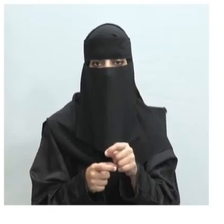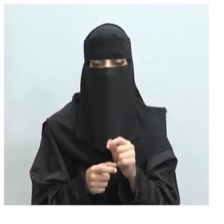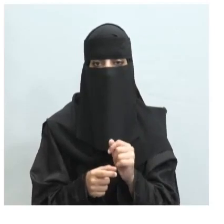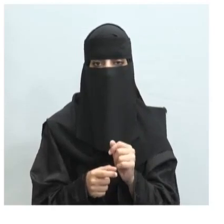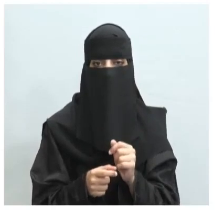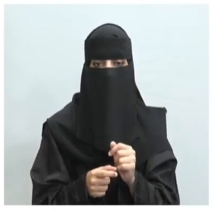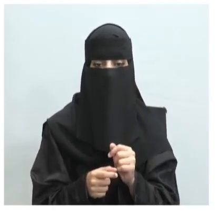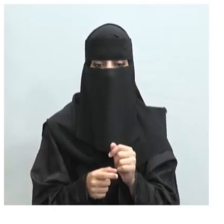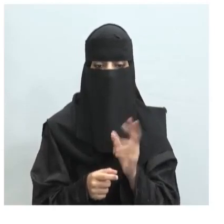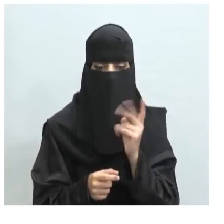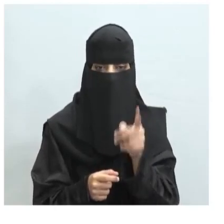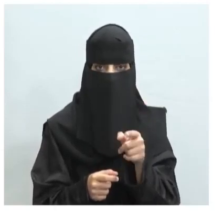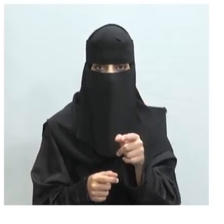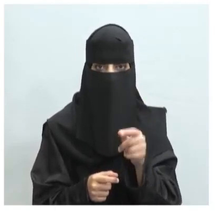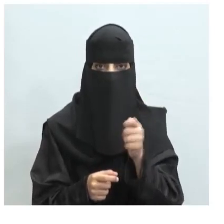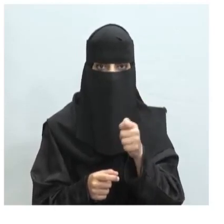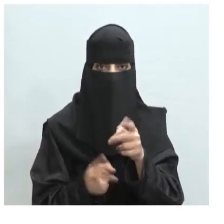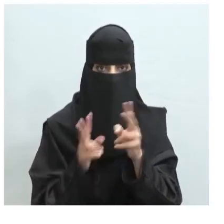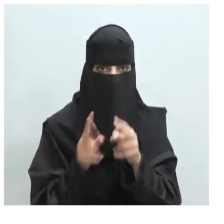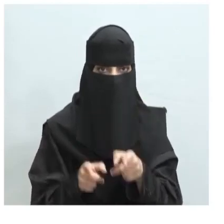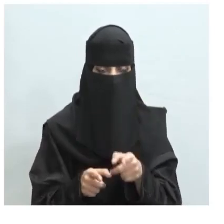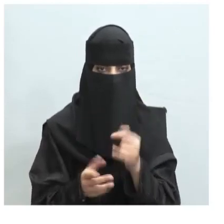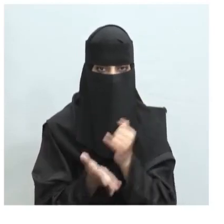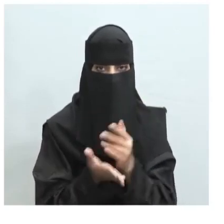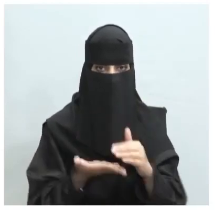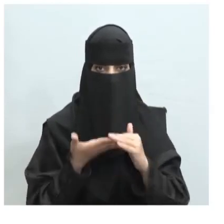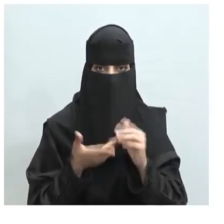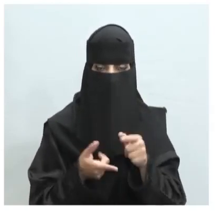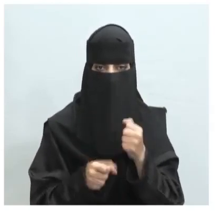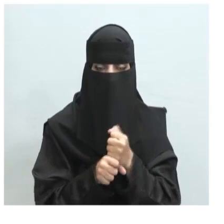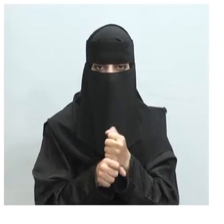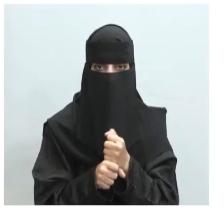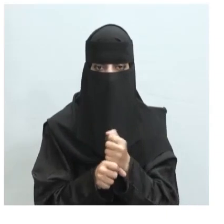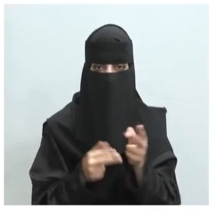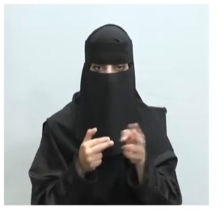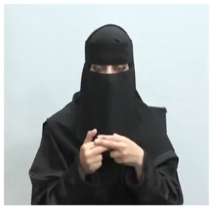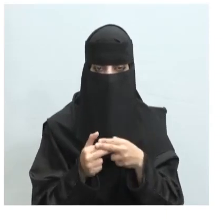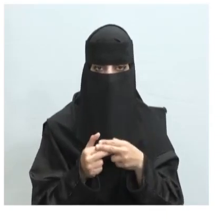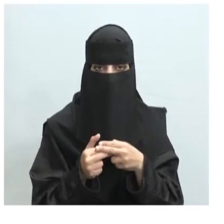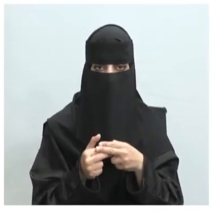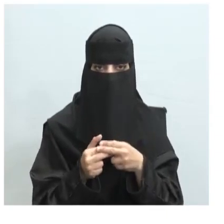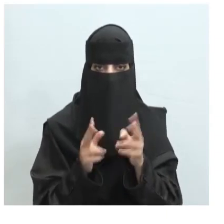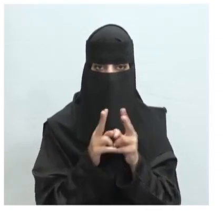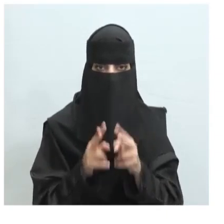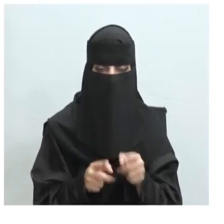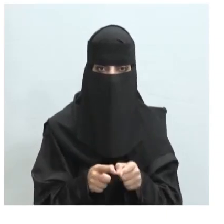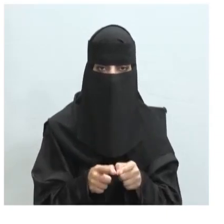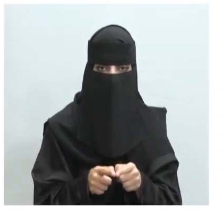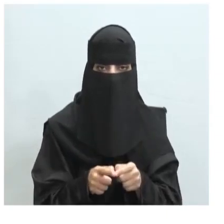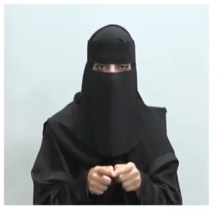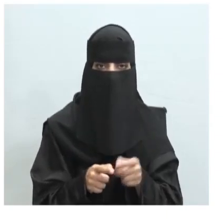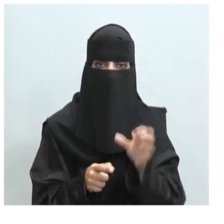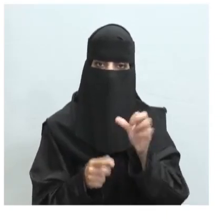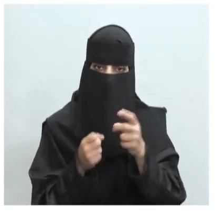امامكم وشاهدنا ان المفتاح الكهربائي يساعد في عمليه اغلاق الدائره الكهربائيه